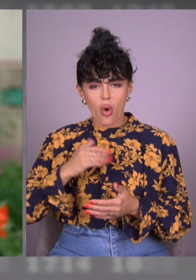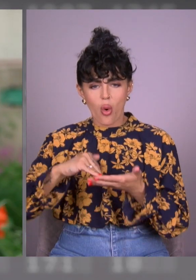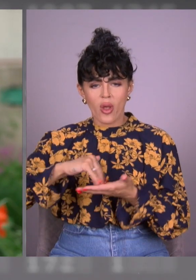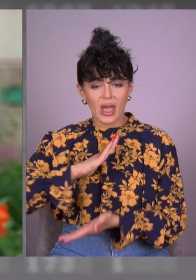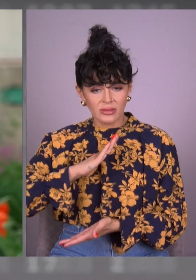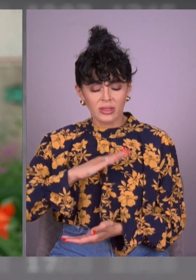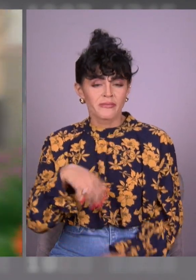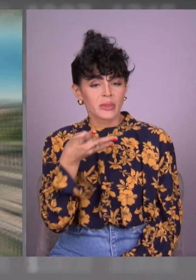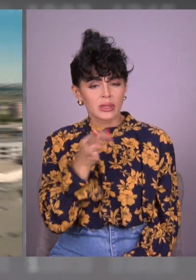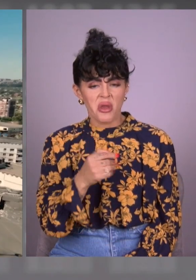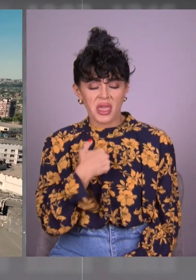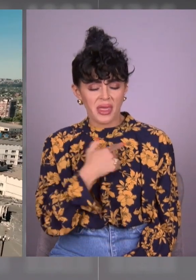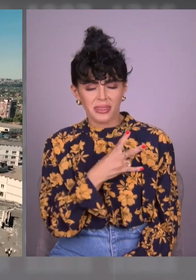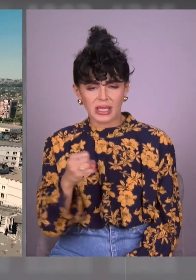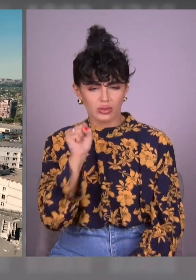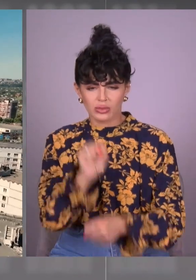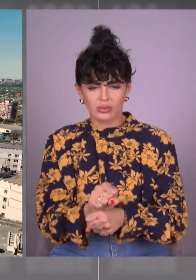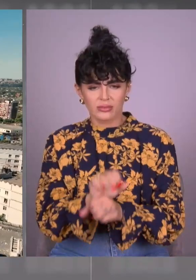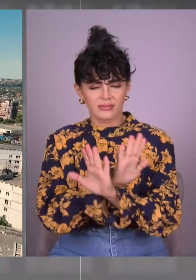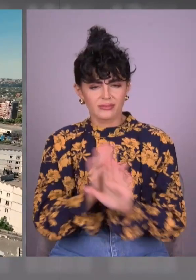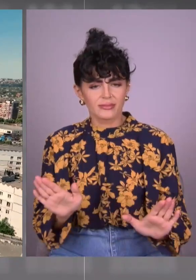нас це не зупиняє.